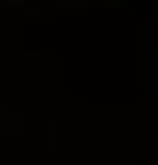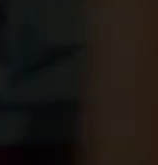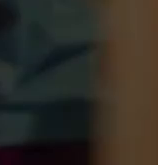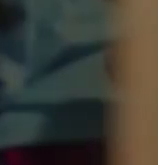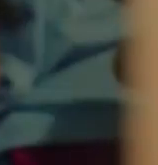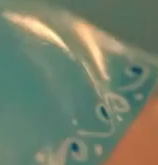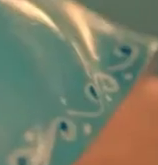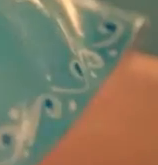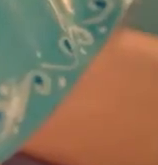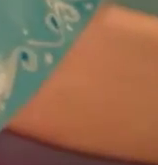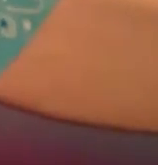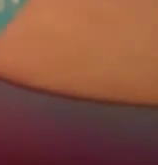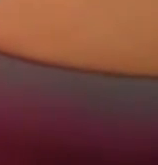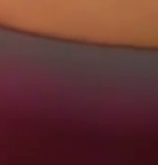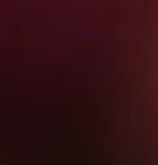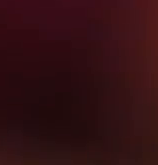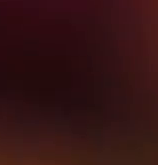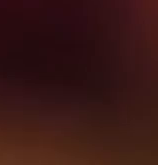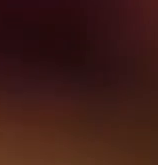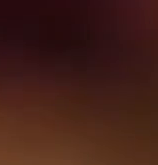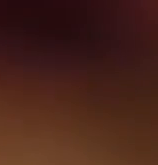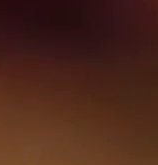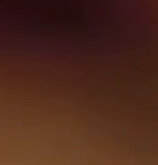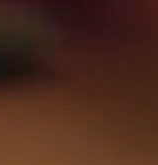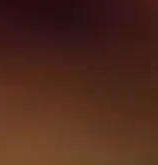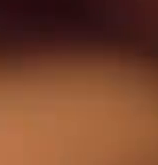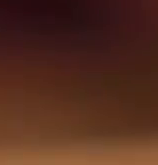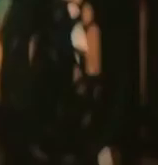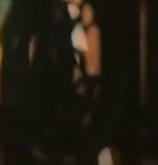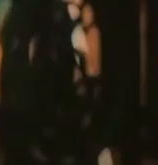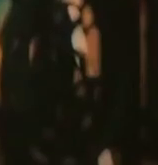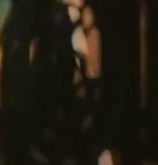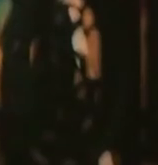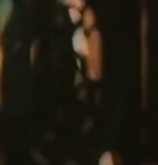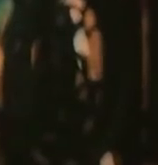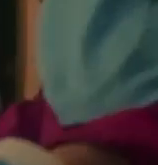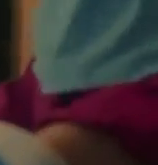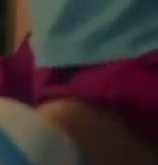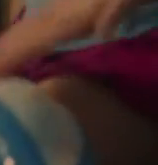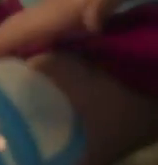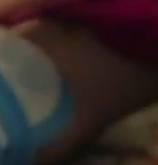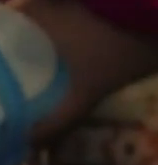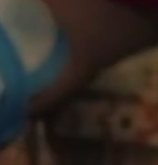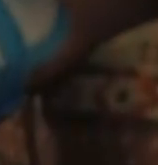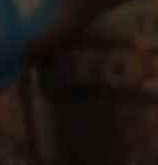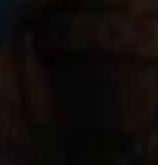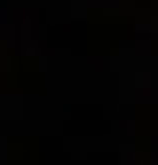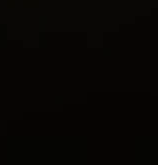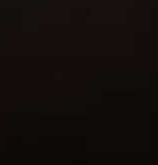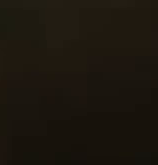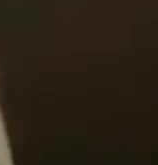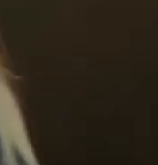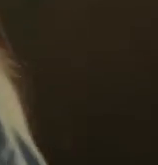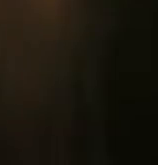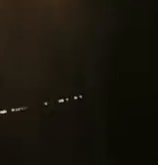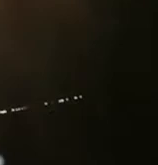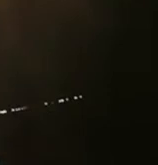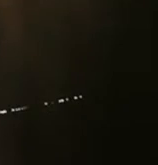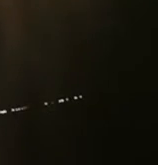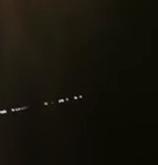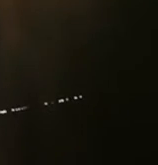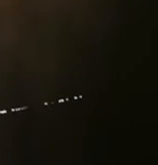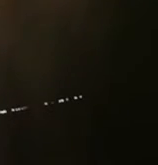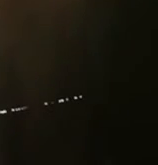buhay. Lahat ng malalaking bagay, sa maliit din naman nag-uumpisa. Wow! Pareho na po kami! Gusto ko pong